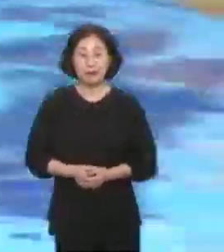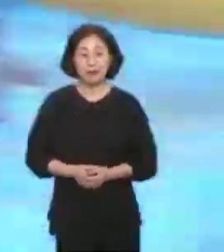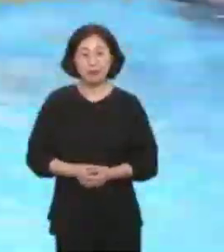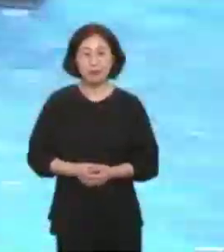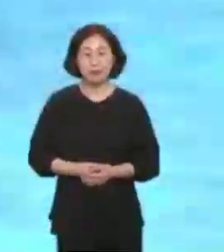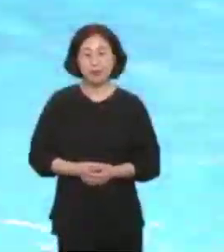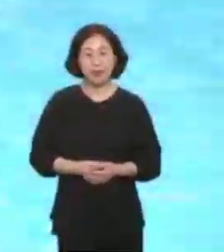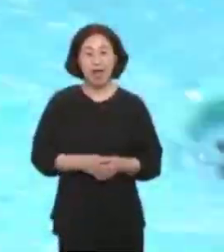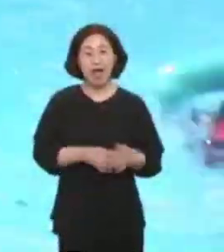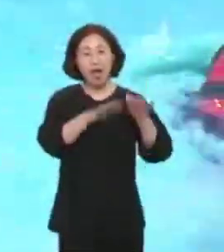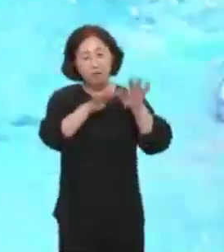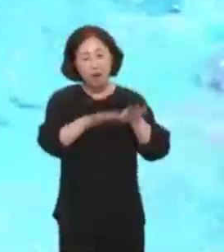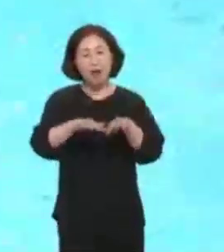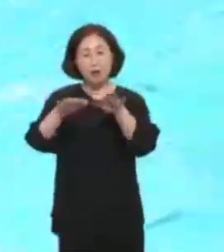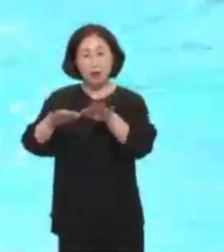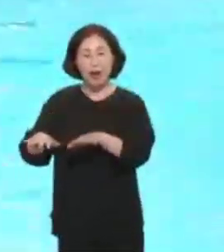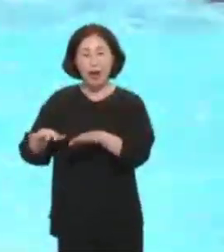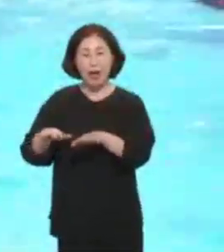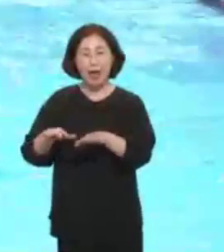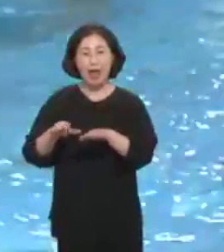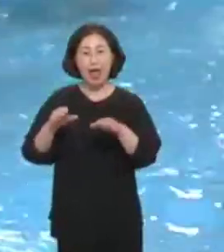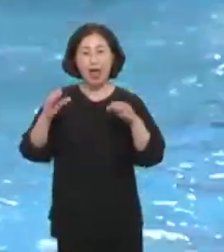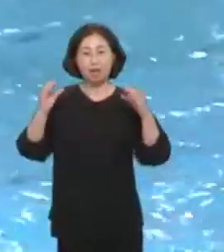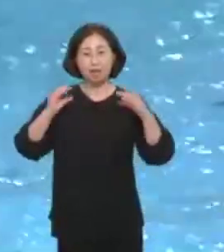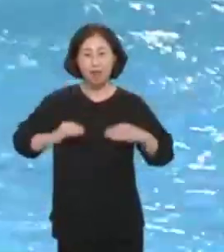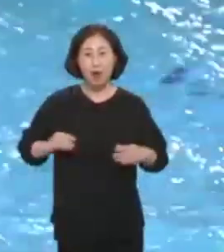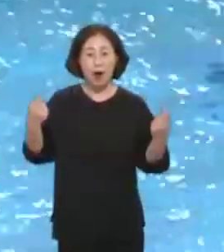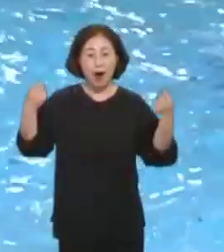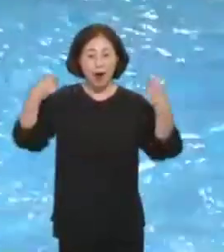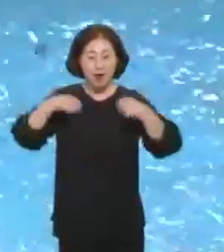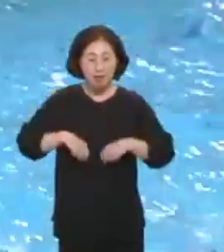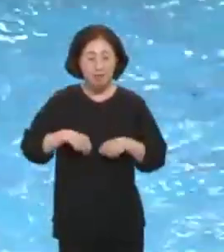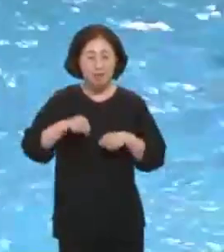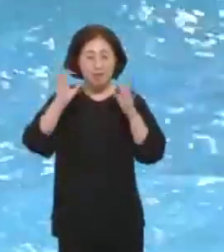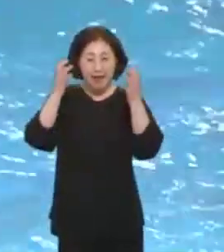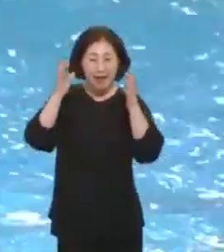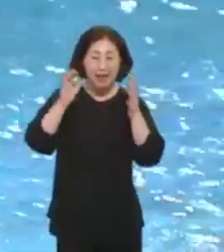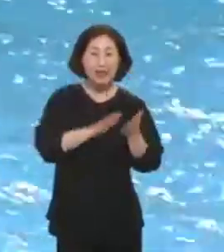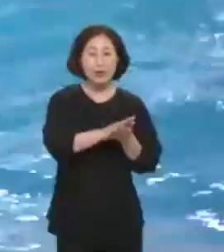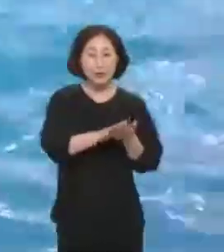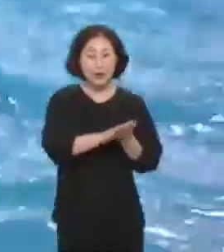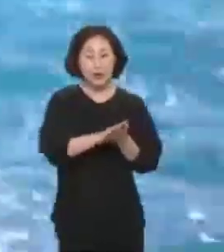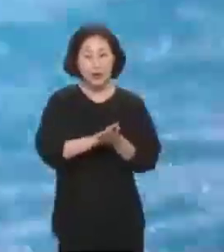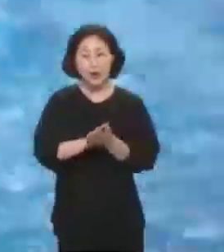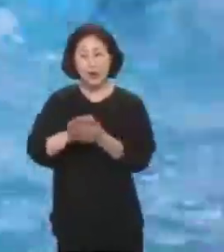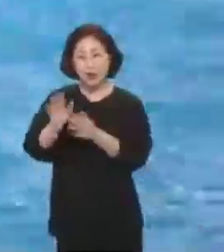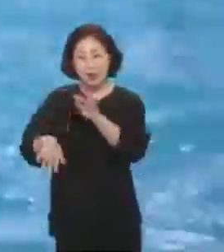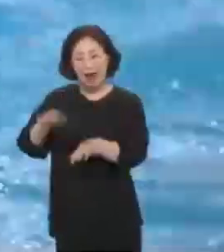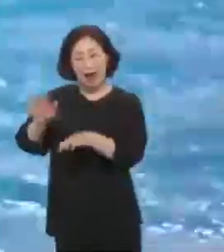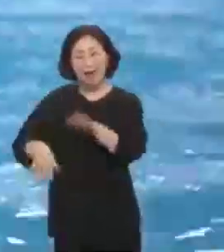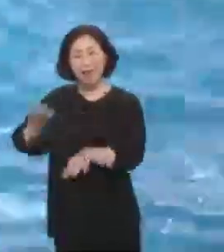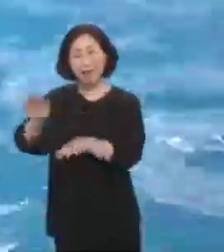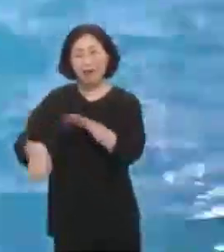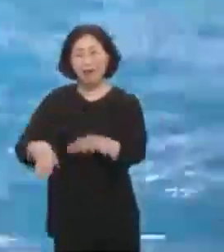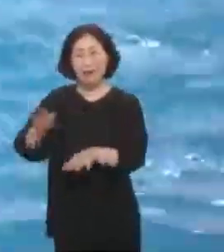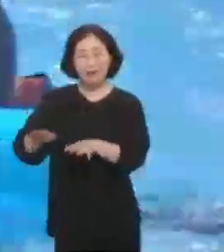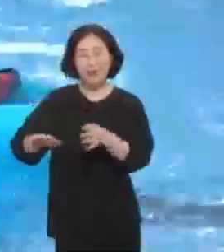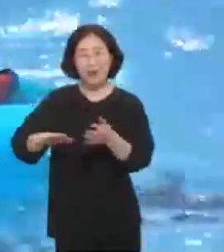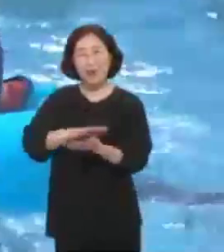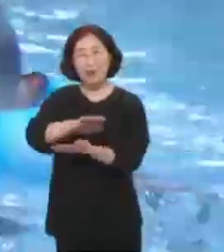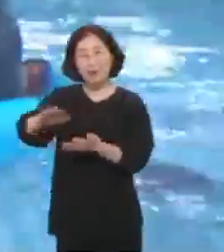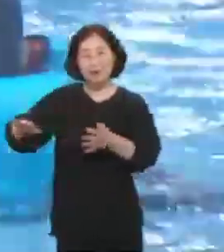넘실대는 인공파도에 구명조끼를 입은 아이들이 몸을 맡깁니다. 한쪽에선 물장구를 치고 팔을 휘저으며